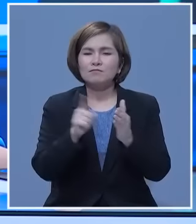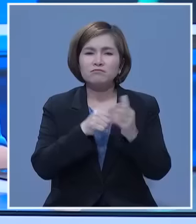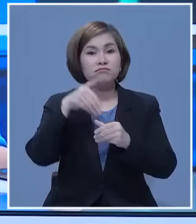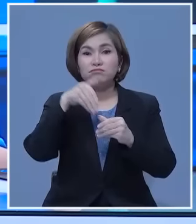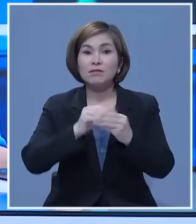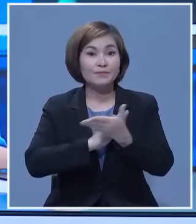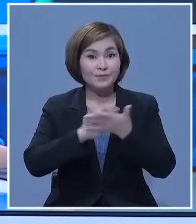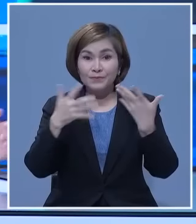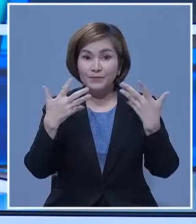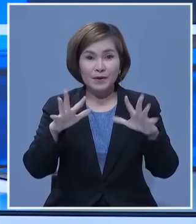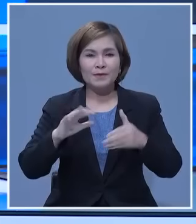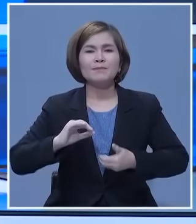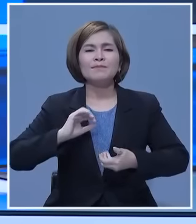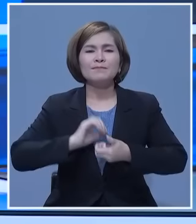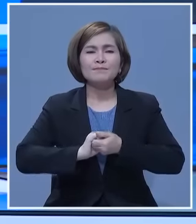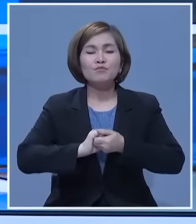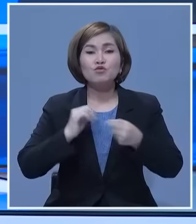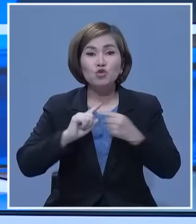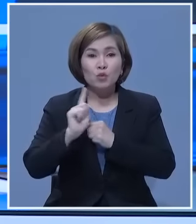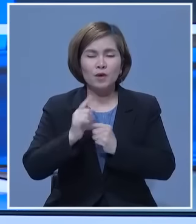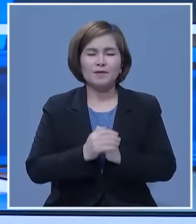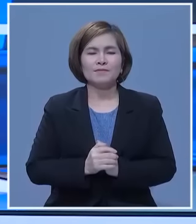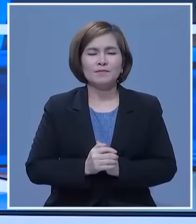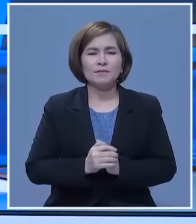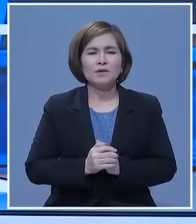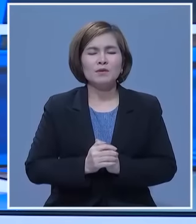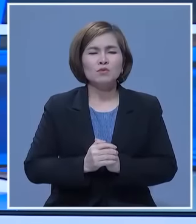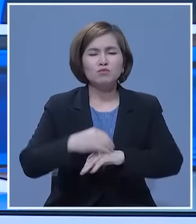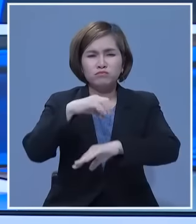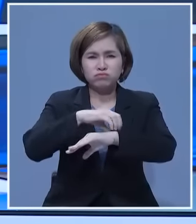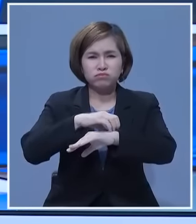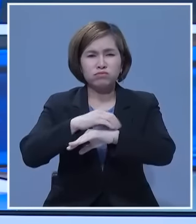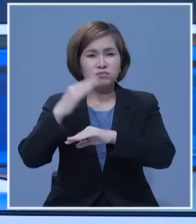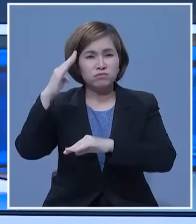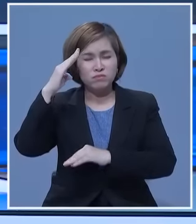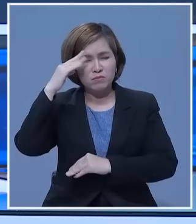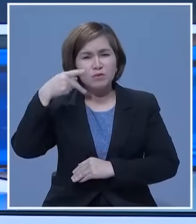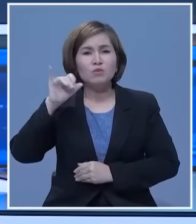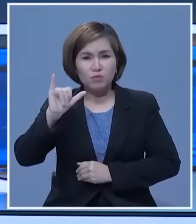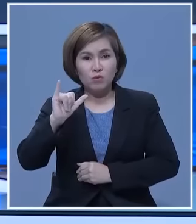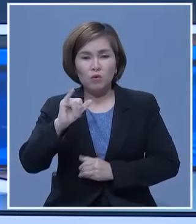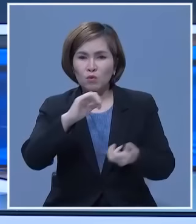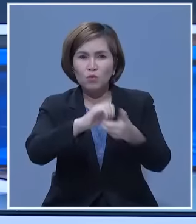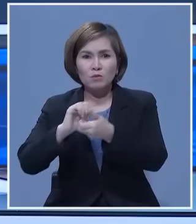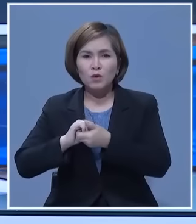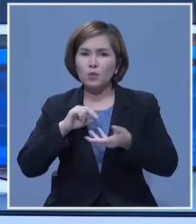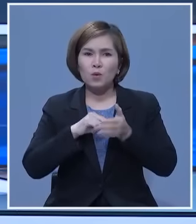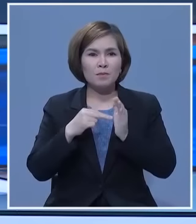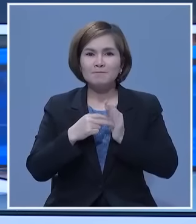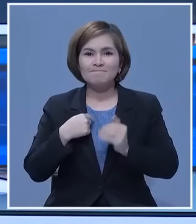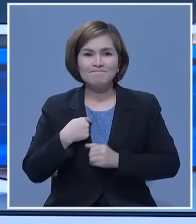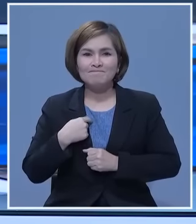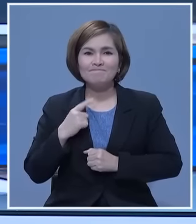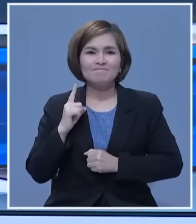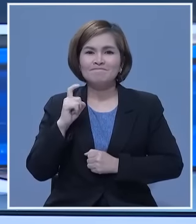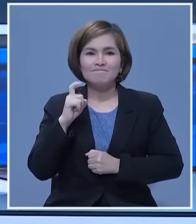เมื่อพรรคเพื่อไทยประกาศจับมือกับพรรค 2ลุงณตอนนั้นคุณวุฒิบอกว่าตัวเองไม่สามารถที่จะก้าวข้ามเส้นหรือว่าขีดจำกัดของ